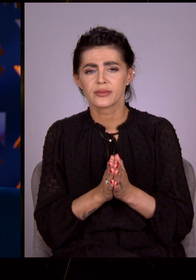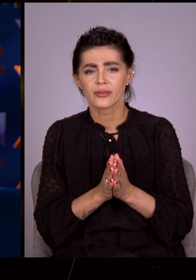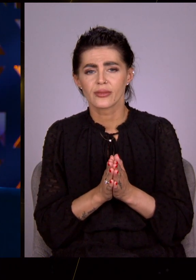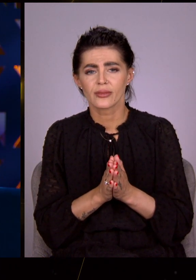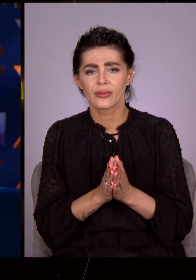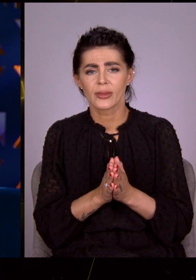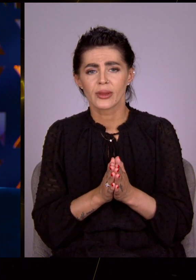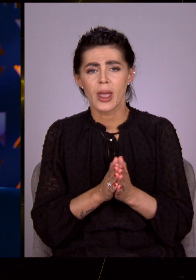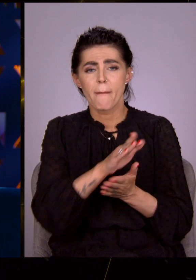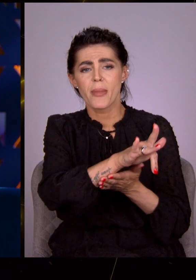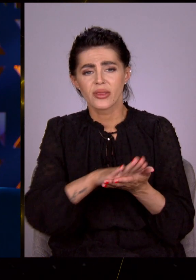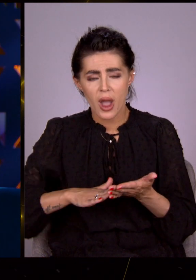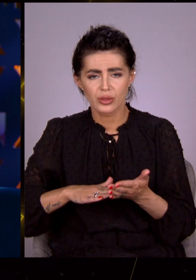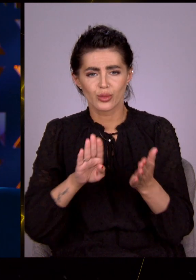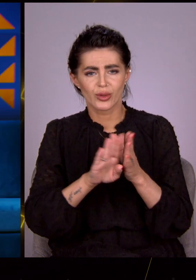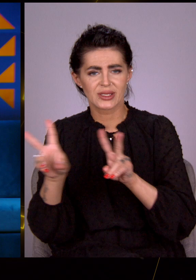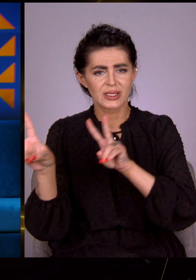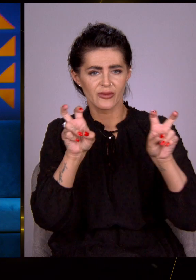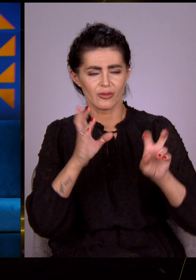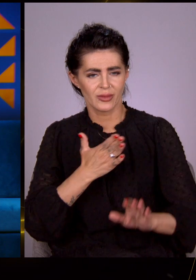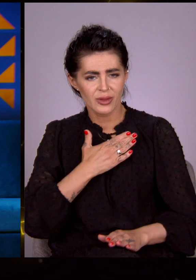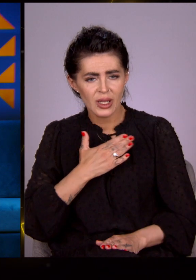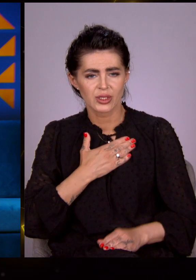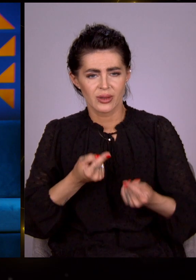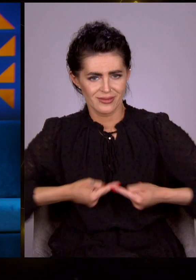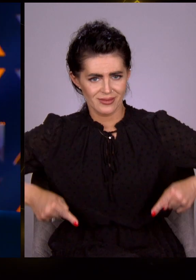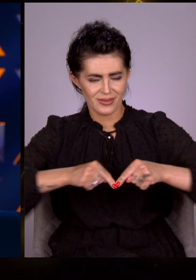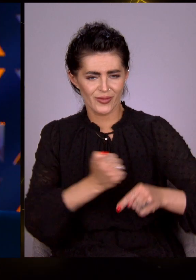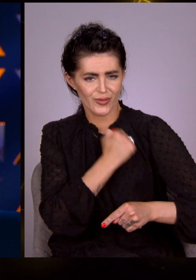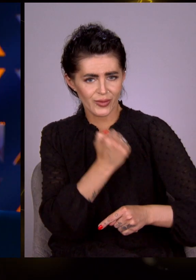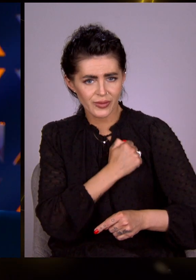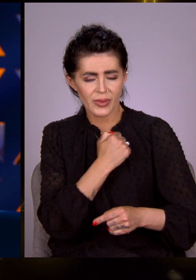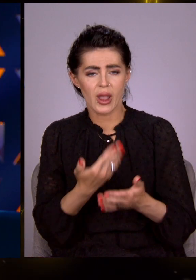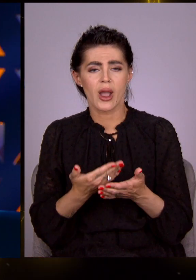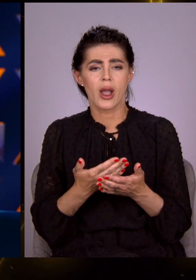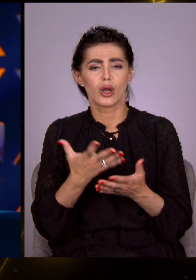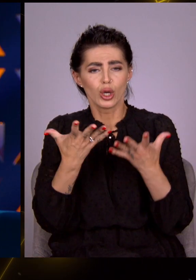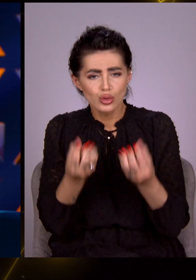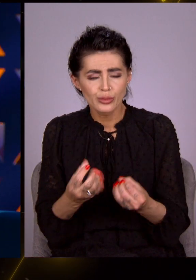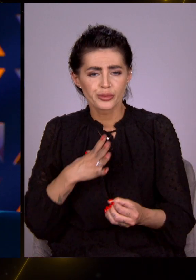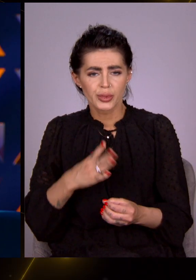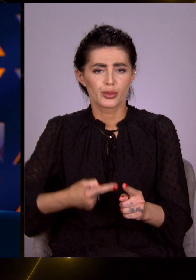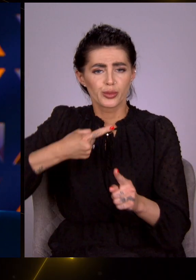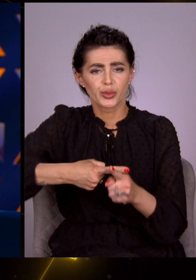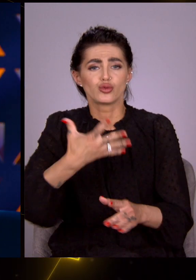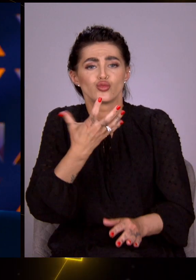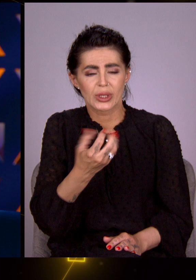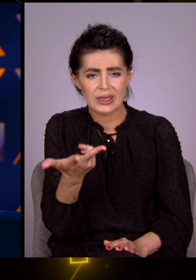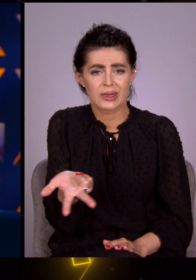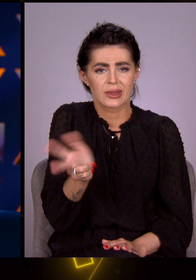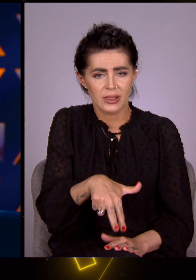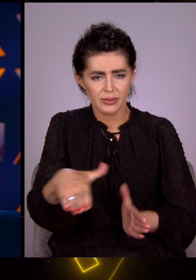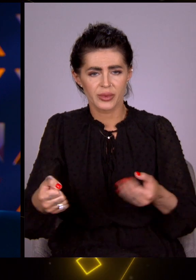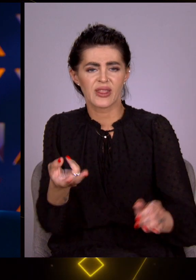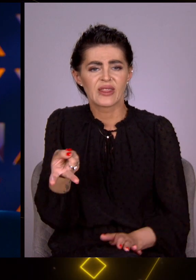в подальшому стало символом нашого підрозділу. Після цього автомобіля було ще 3 автомобіля, 2